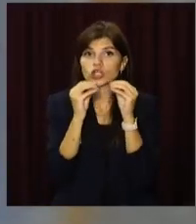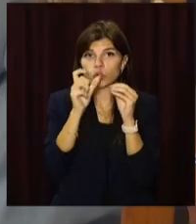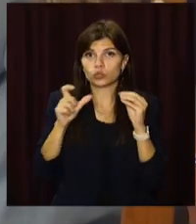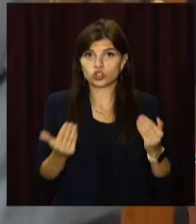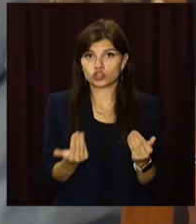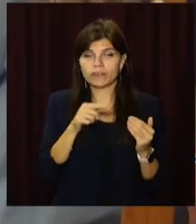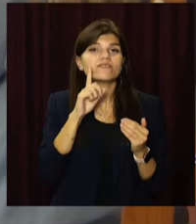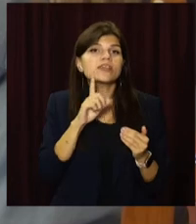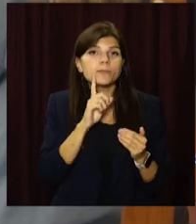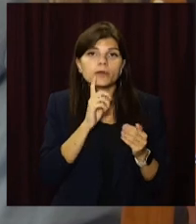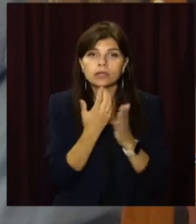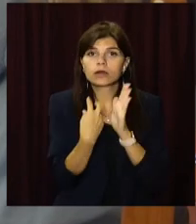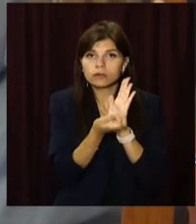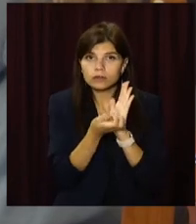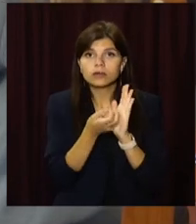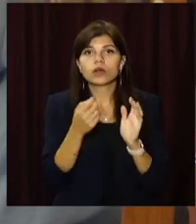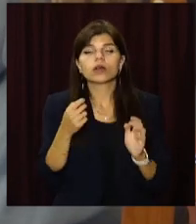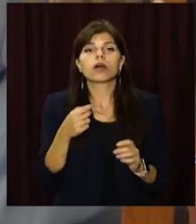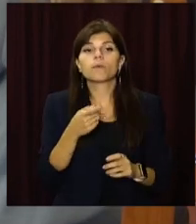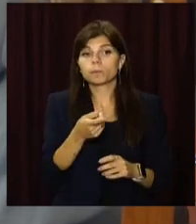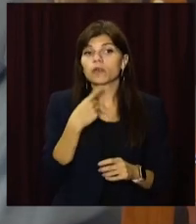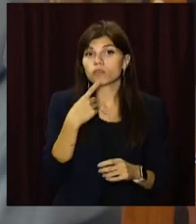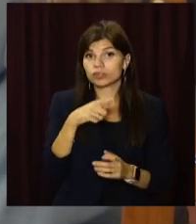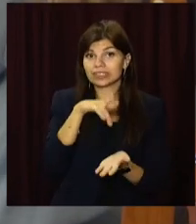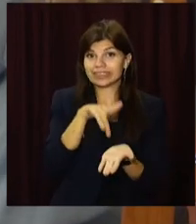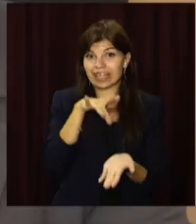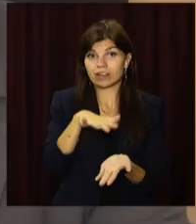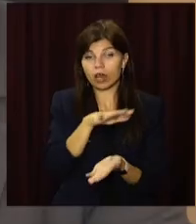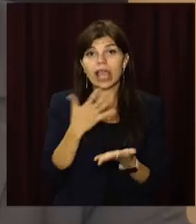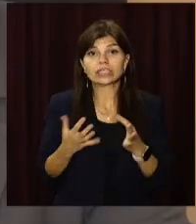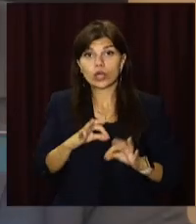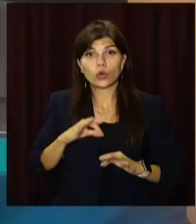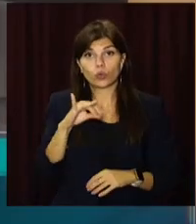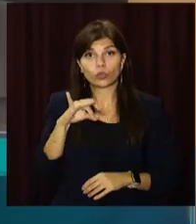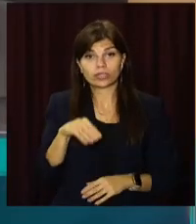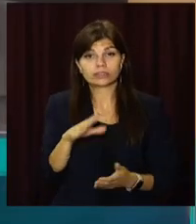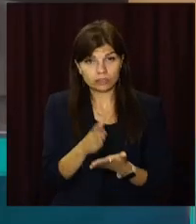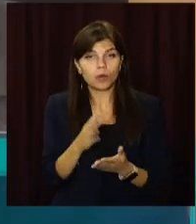з юристами, які працюватимуть у центрі, люди швидше вирішуватимуть проблему. Це буде